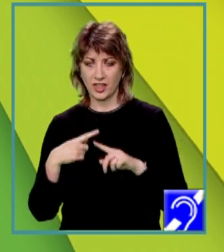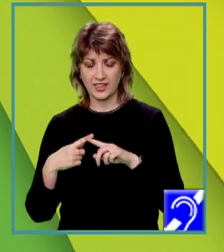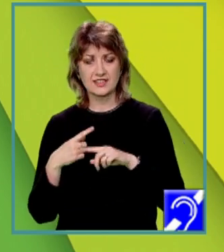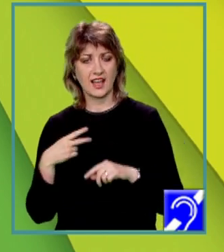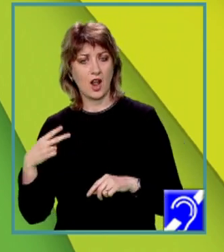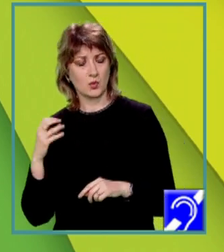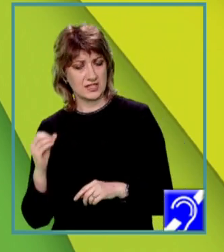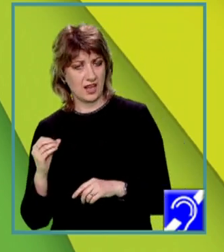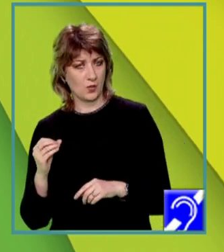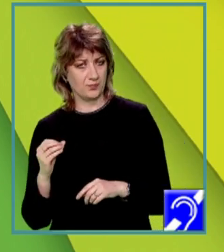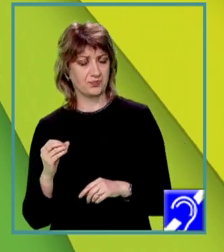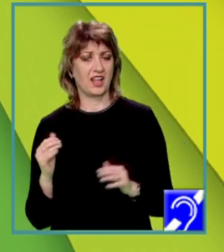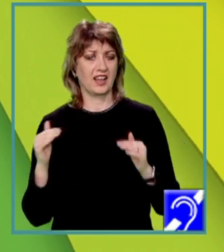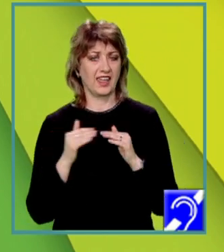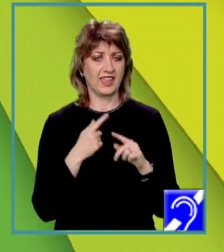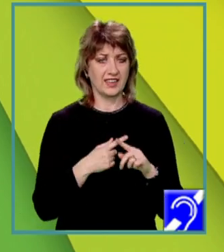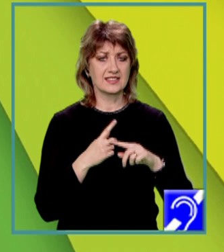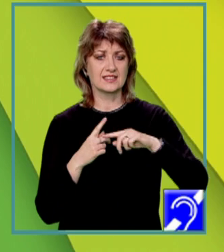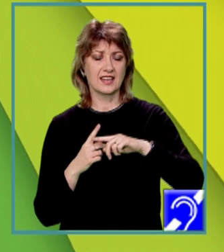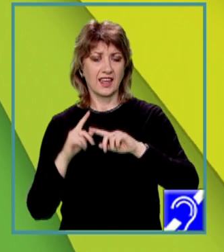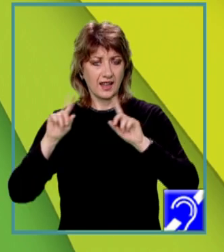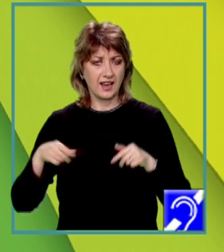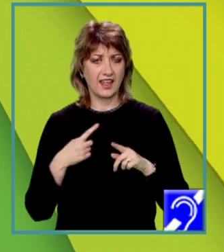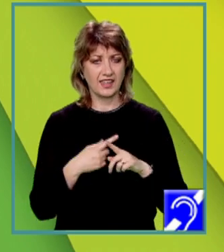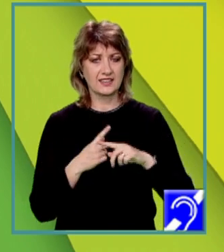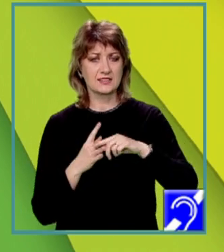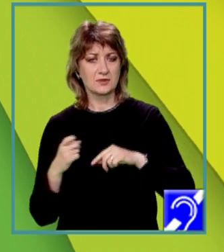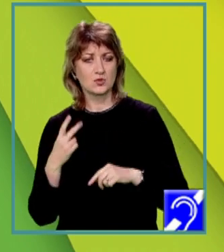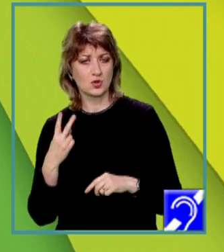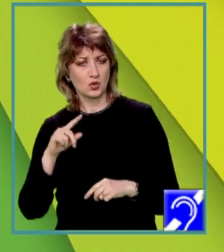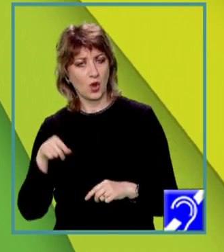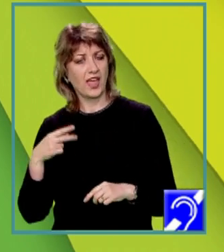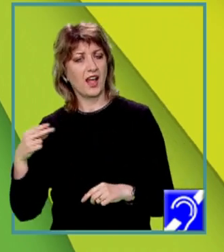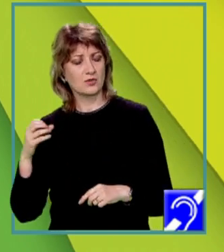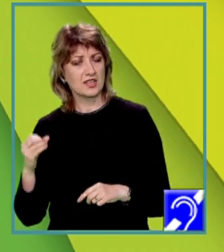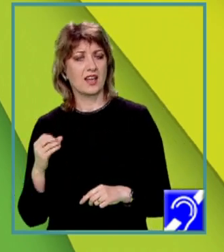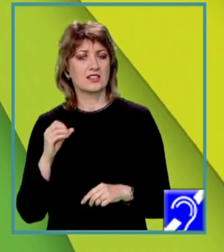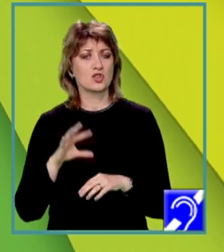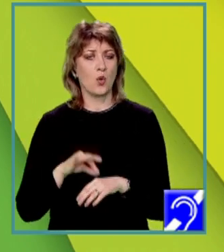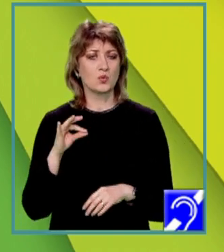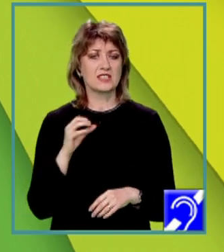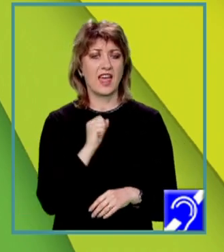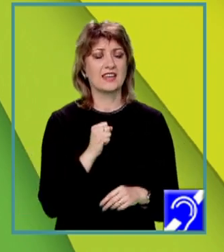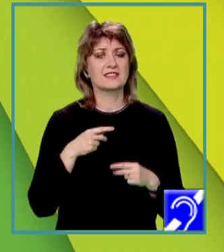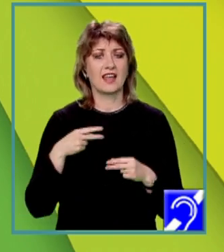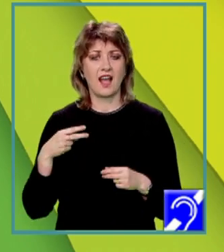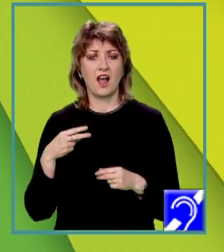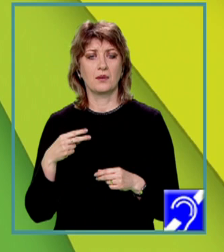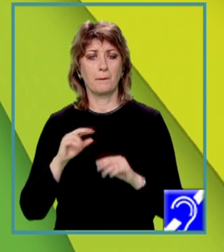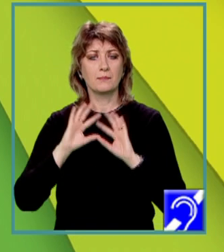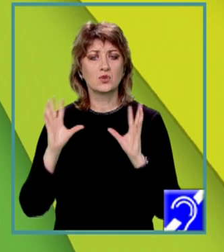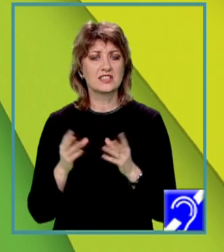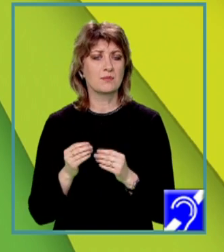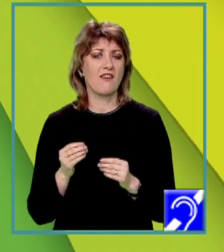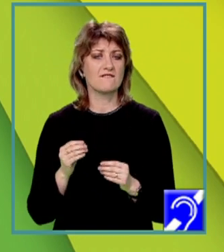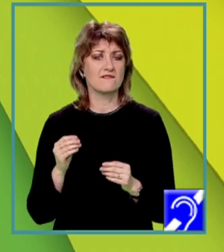zero echivalent cu x pe lângă x minus 2 este egal cu zero care duce la soluția este egal cu mulțimea formată